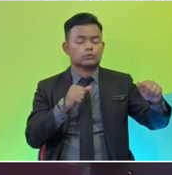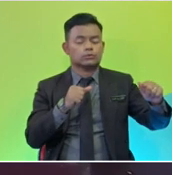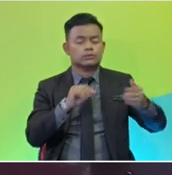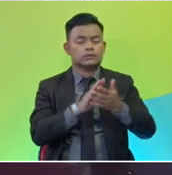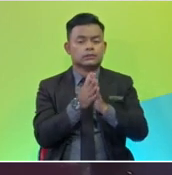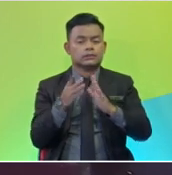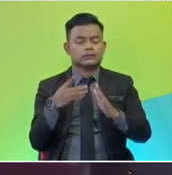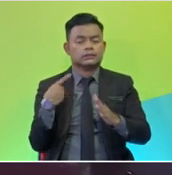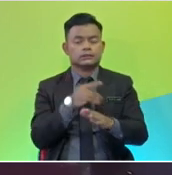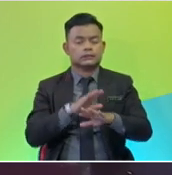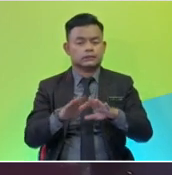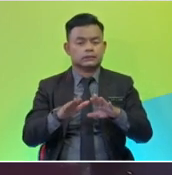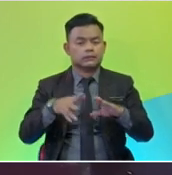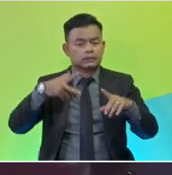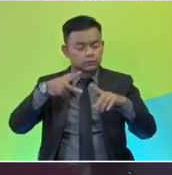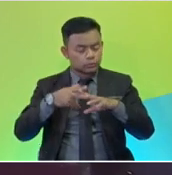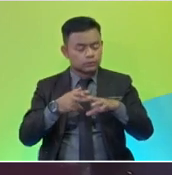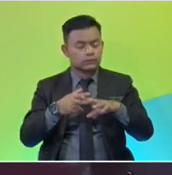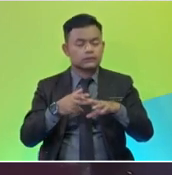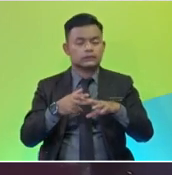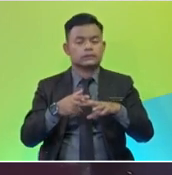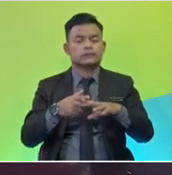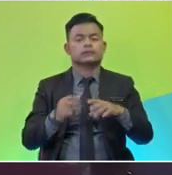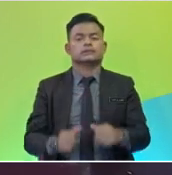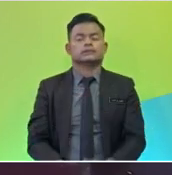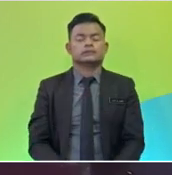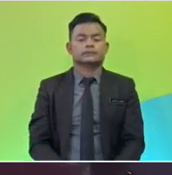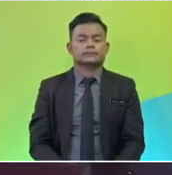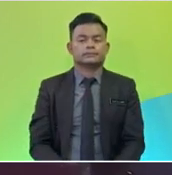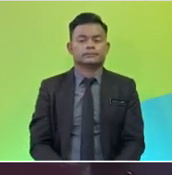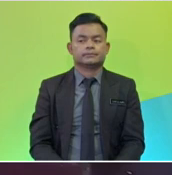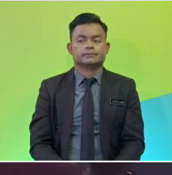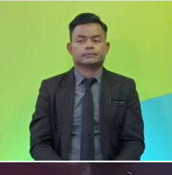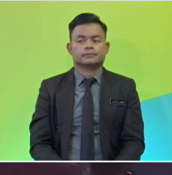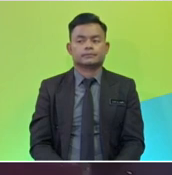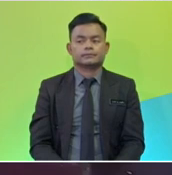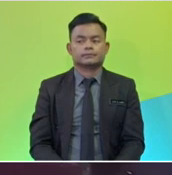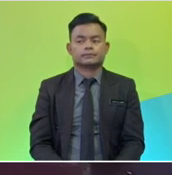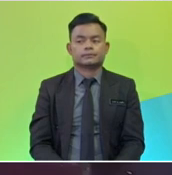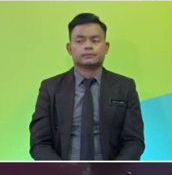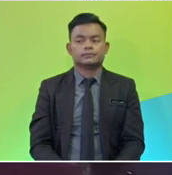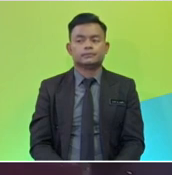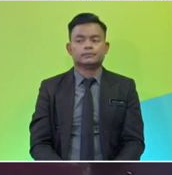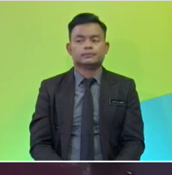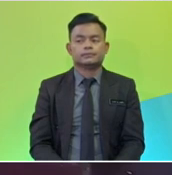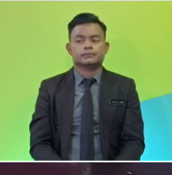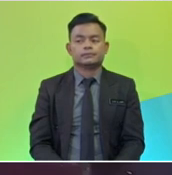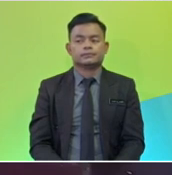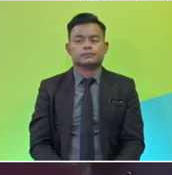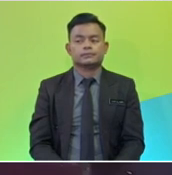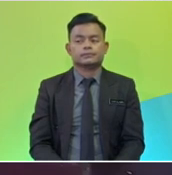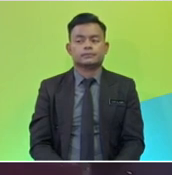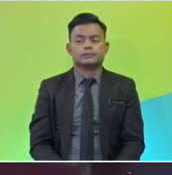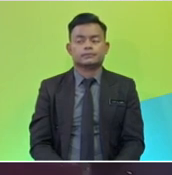belakang kertas Ya okey dah siap kabang Akmal ha tu Cikgu ha al-alang sambil-sambil